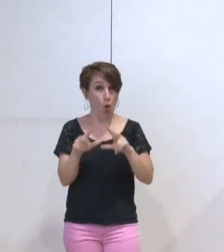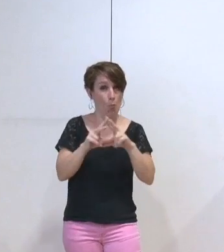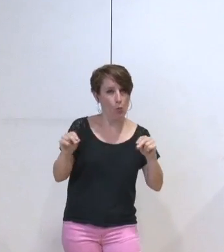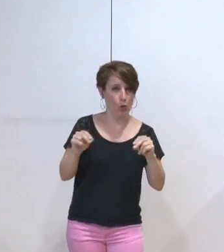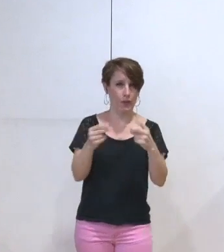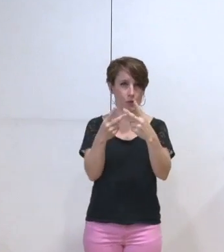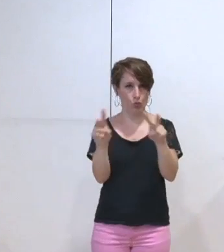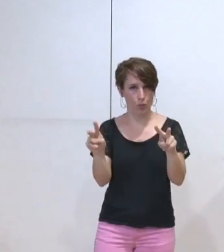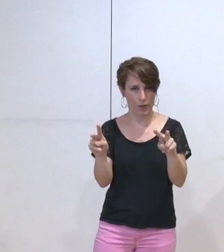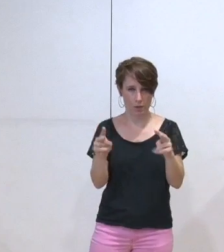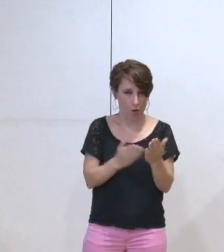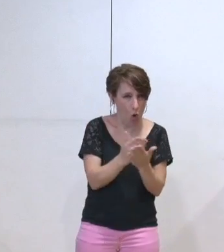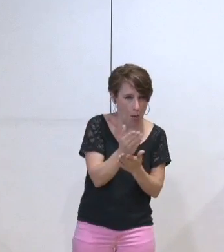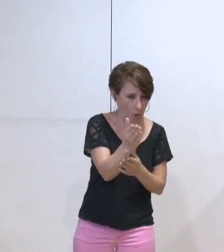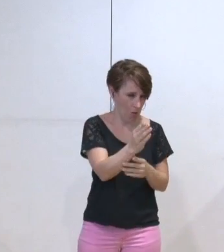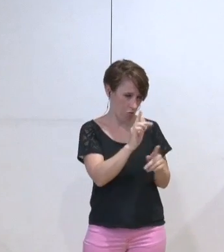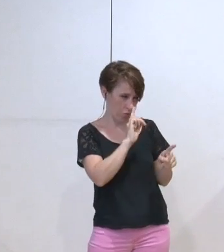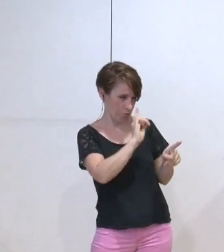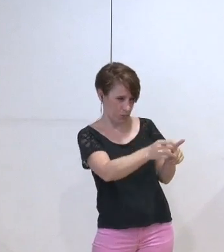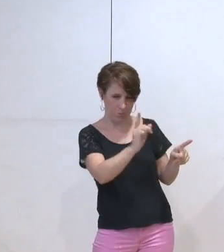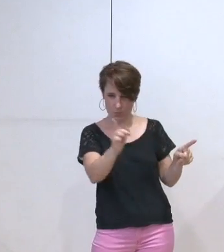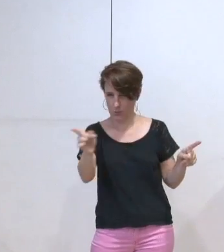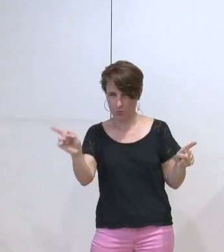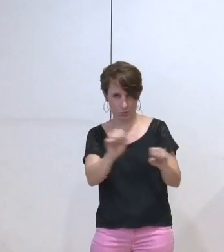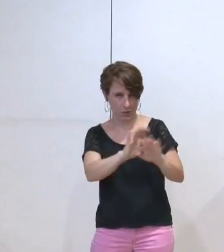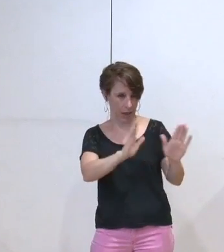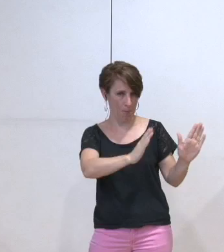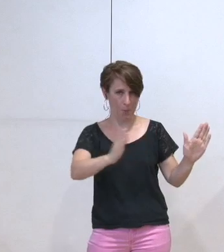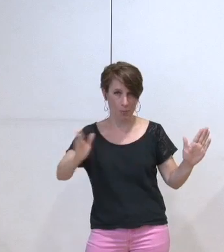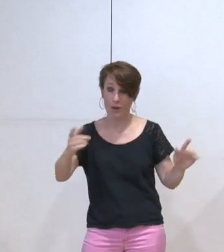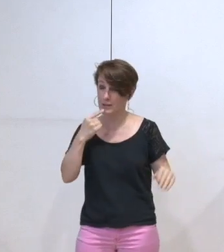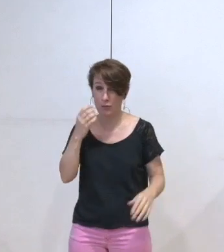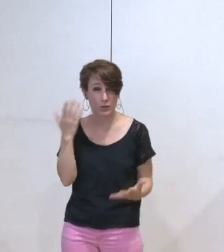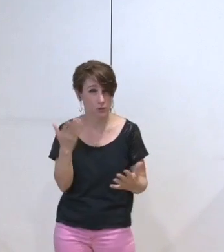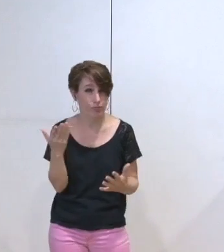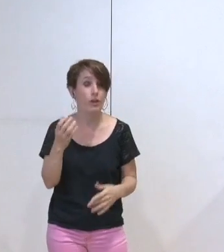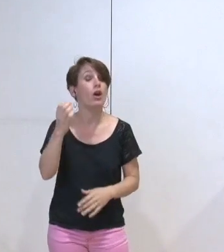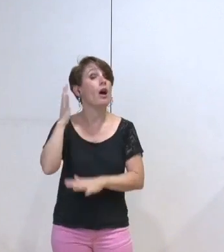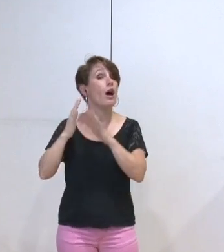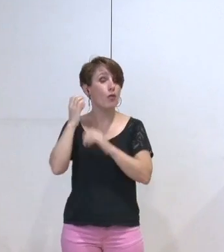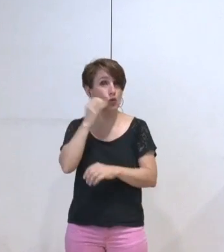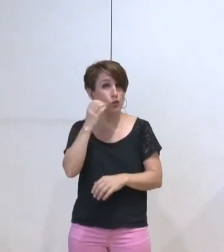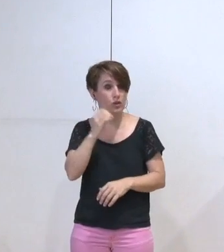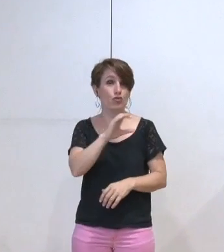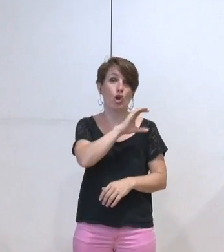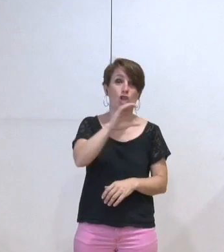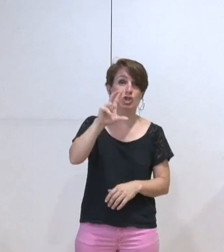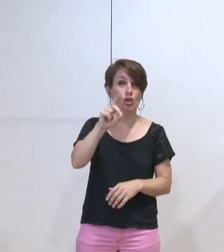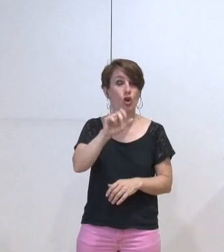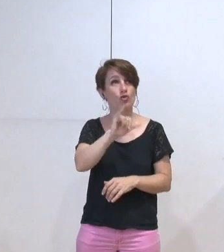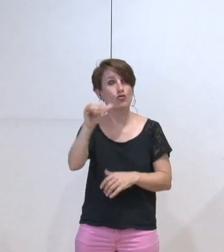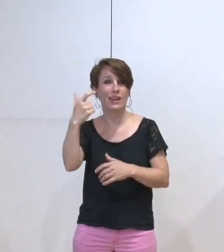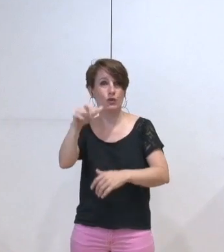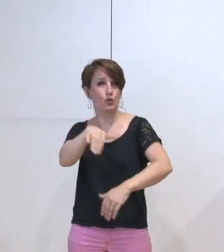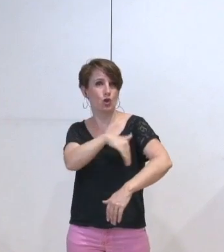étudiés ce plan volontariste impliqué chaque jour la présence sur le terrain de 130 à 200 agents que compte le